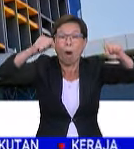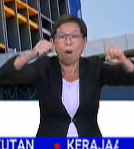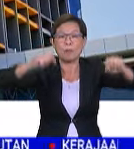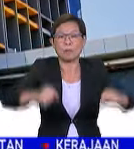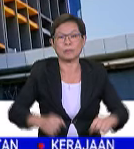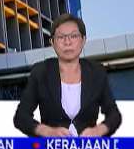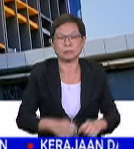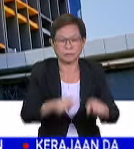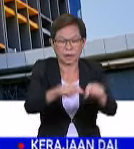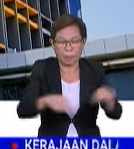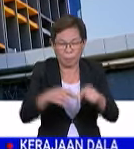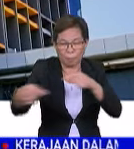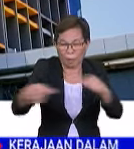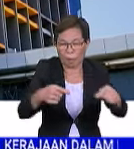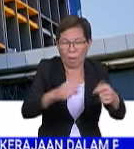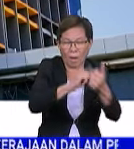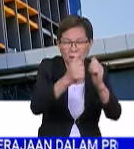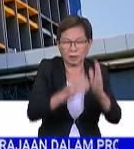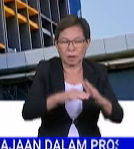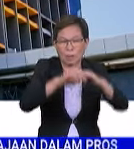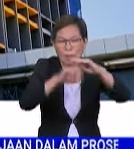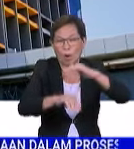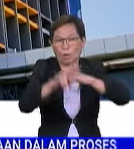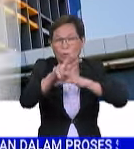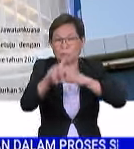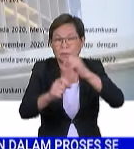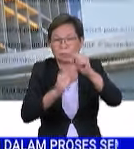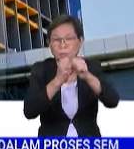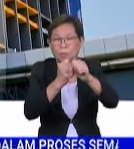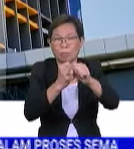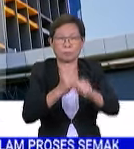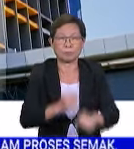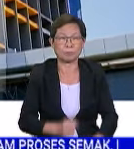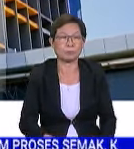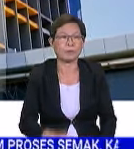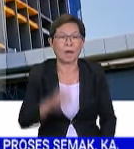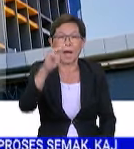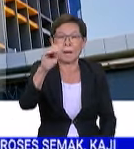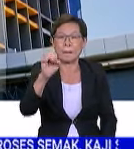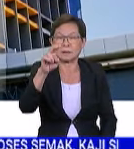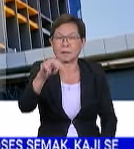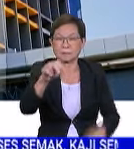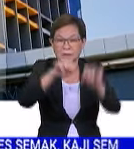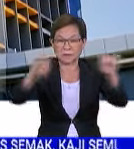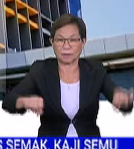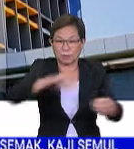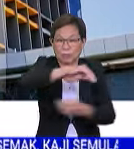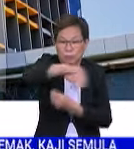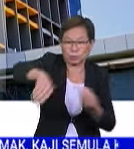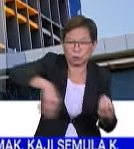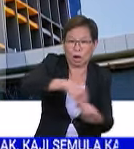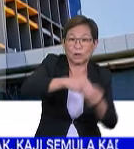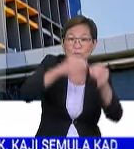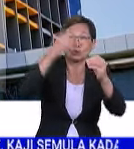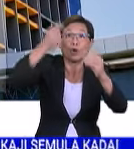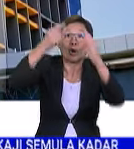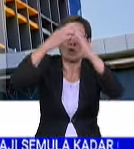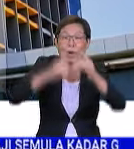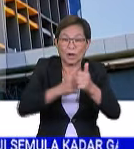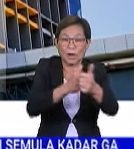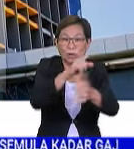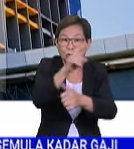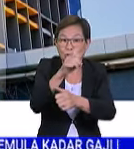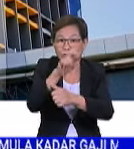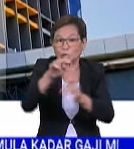menjadi platform pertandingan untuk atlet berumur bawah 21 tahun menurut MSN sistem pusingan tuan rumah Sukma mengikut